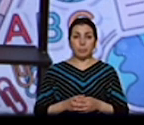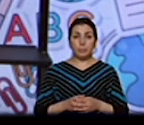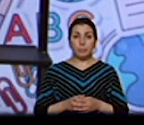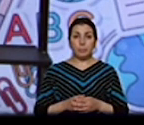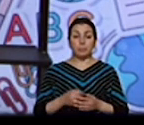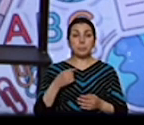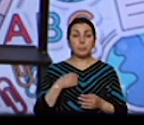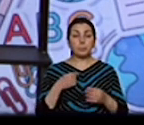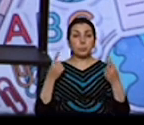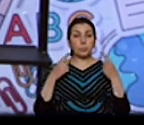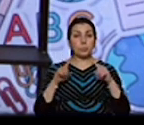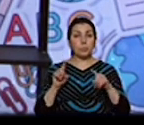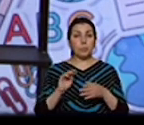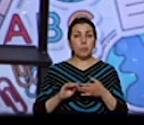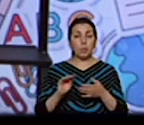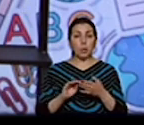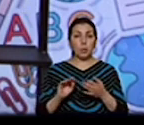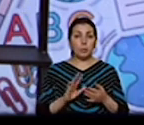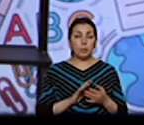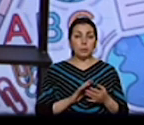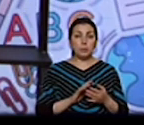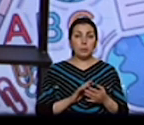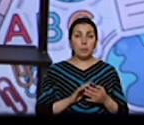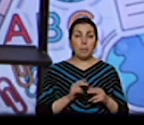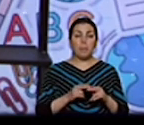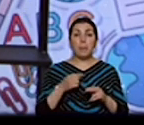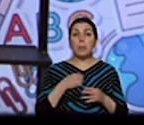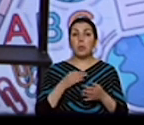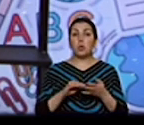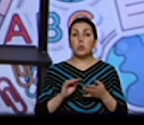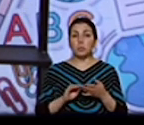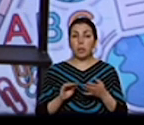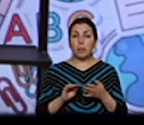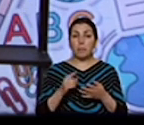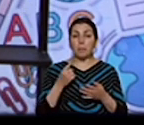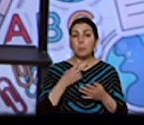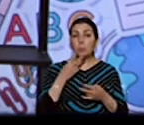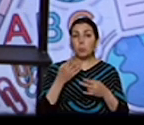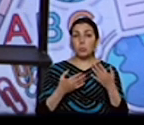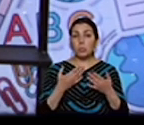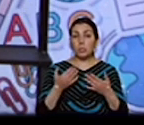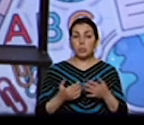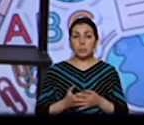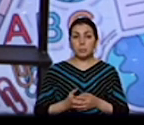Men boshqacharoq yozdim. Qani, men yozganimni bir ko'rib